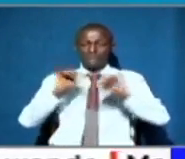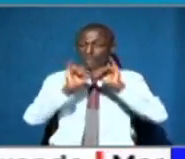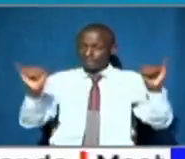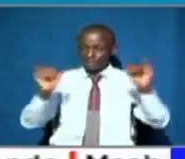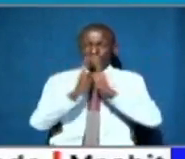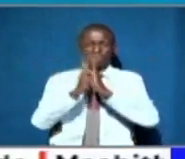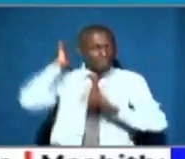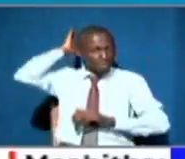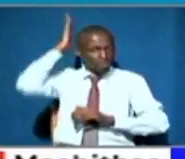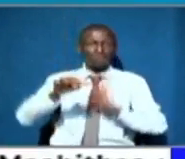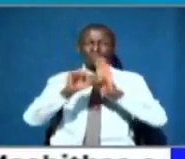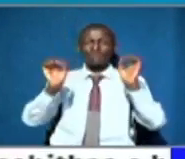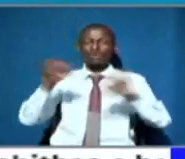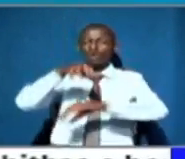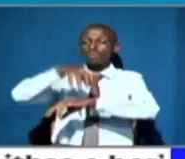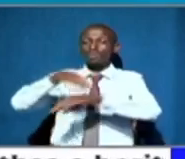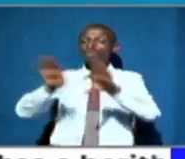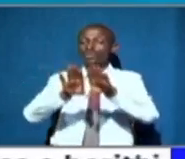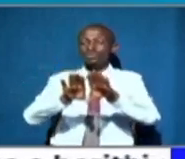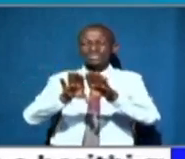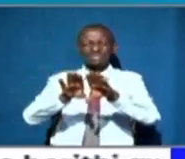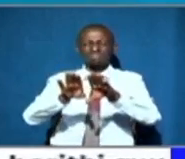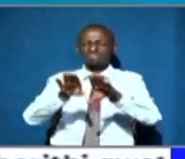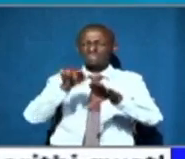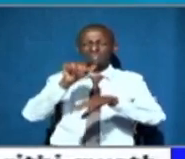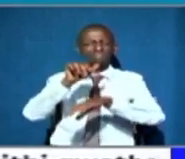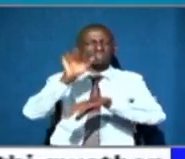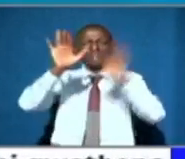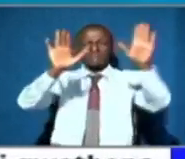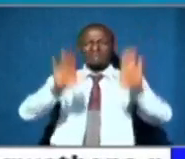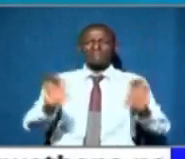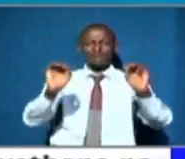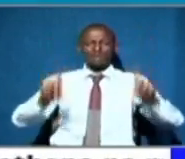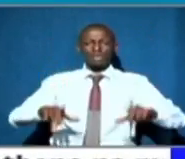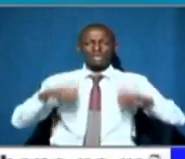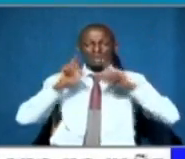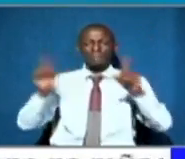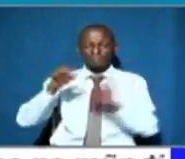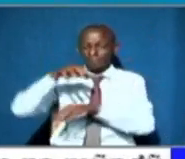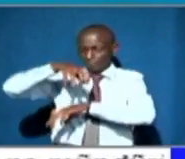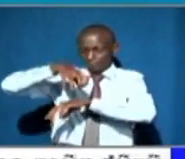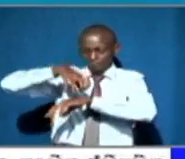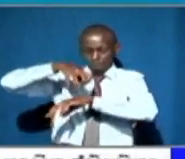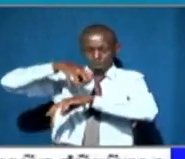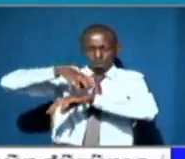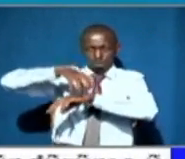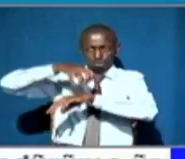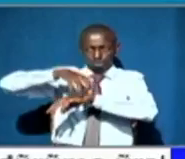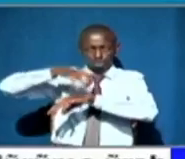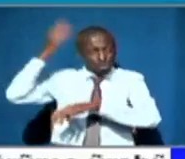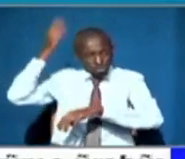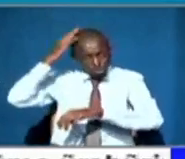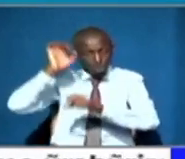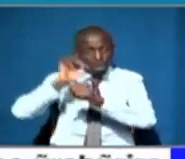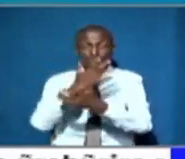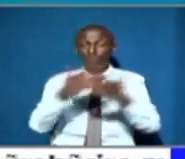kugu ti muthigiti muthigiti wa higo ni kindu kenini muno maisha ini otho muthigiti ni yo center iyo ni yo umenyaga maundu maingi